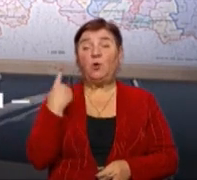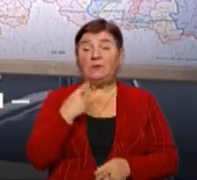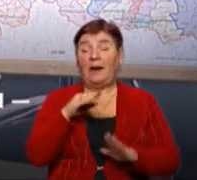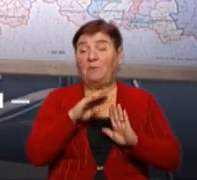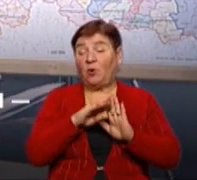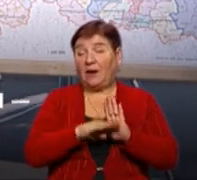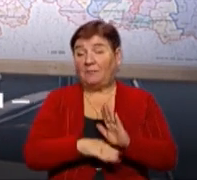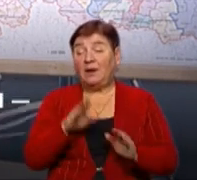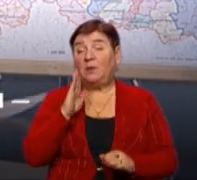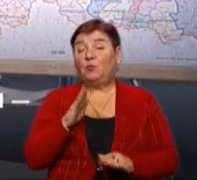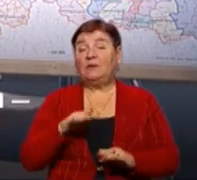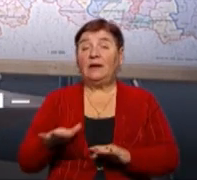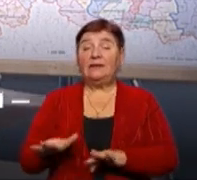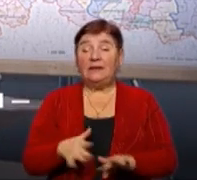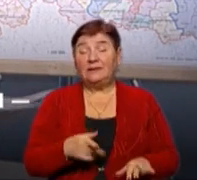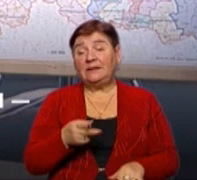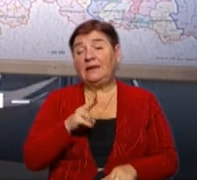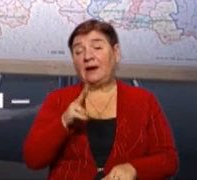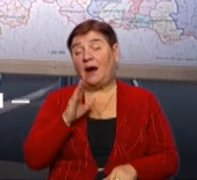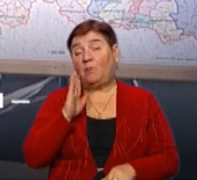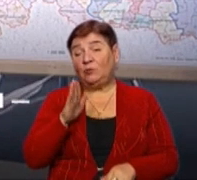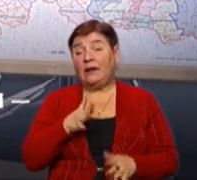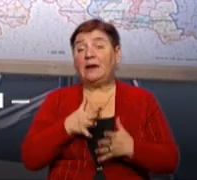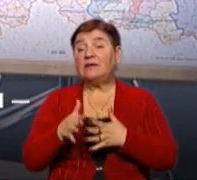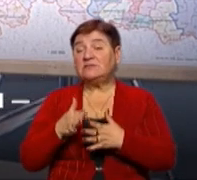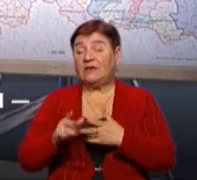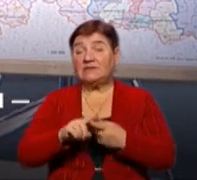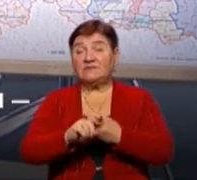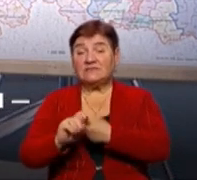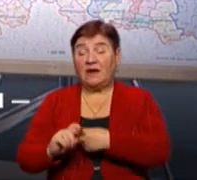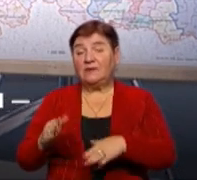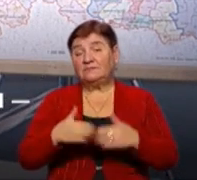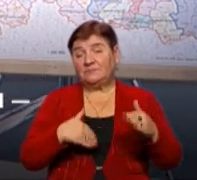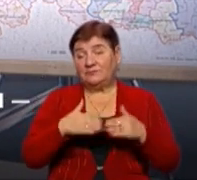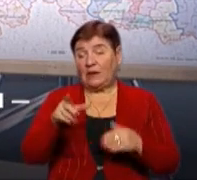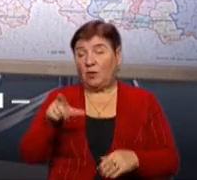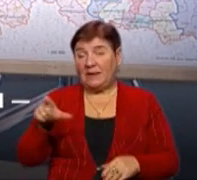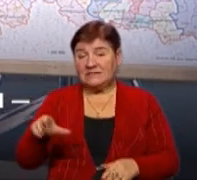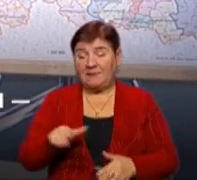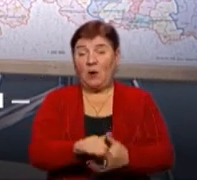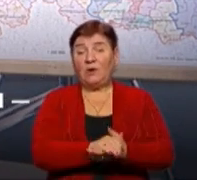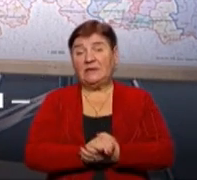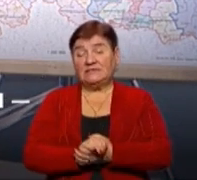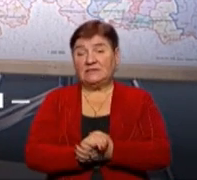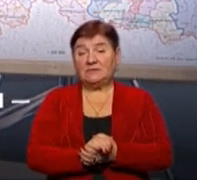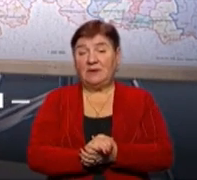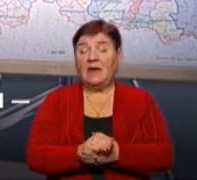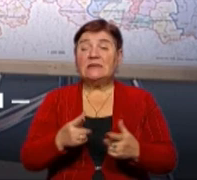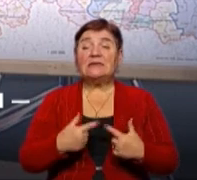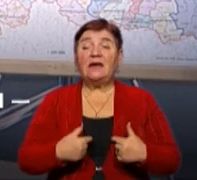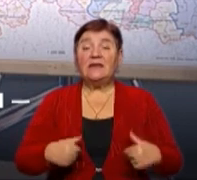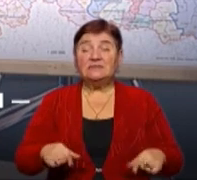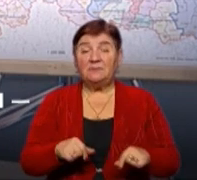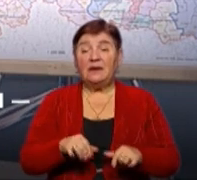програма буде діяти у нас, це та, яка буде реалізовувати зв'язки з фаховими громадськими організаціями, з